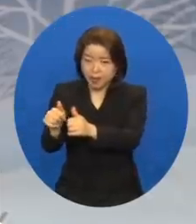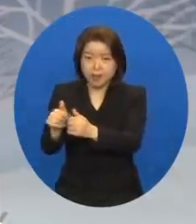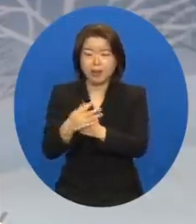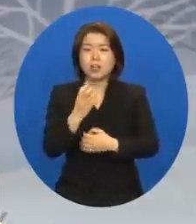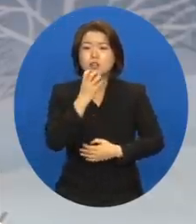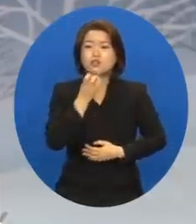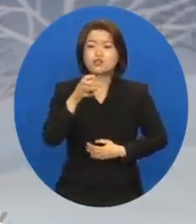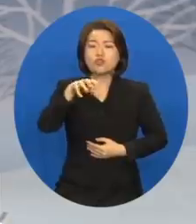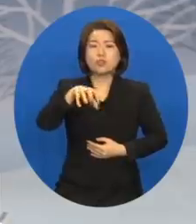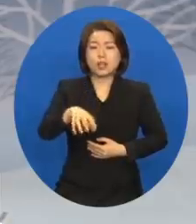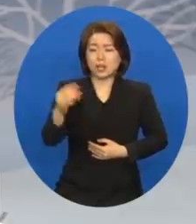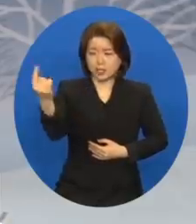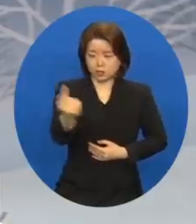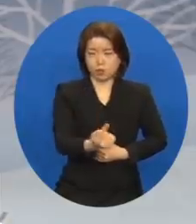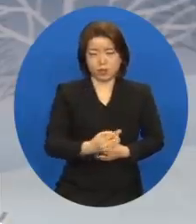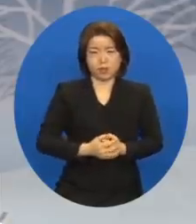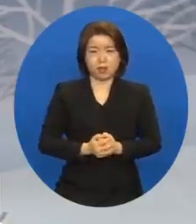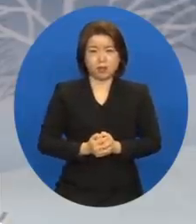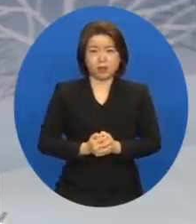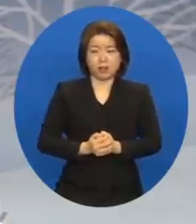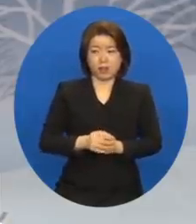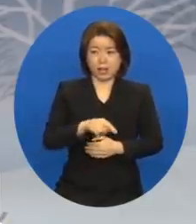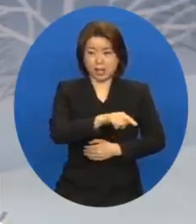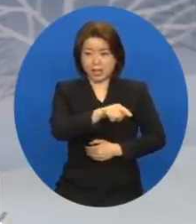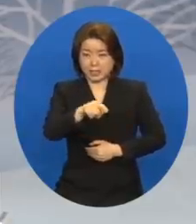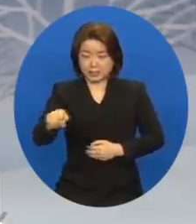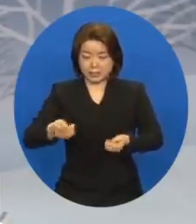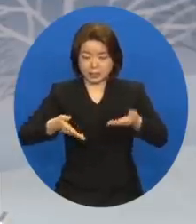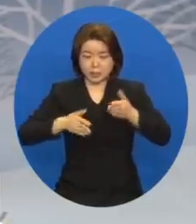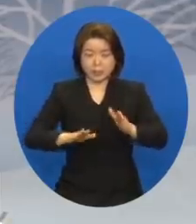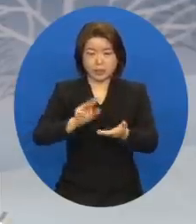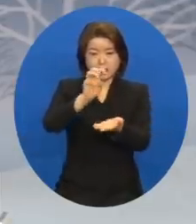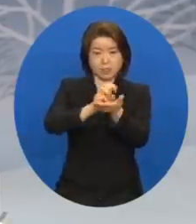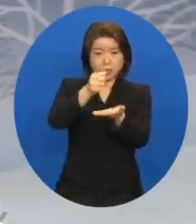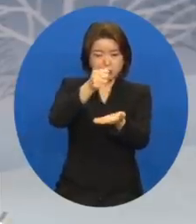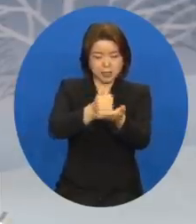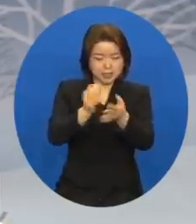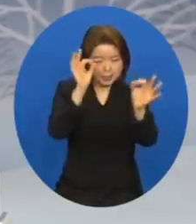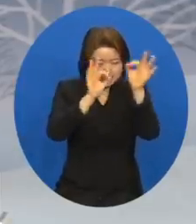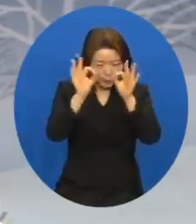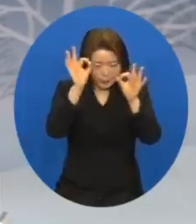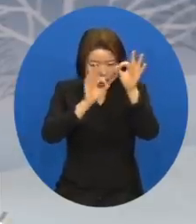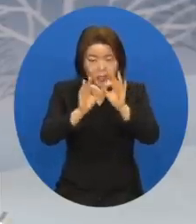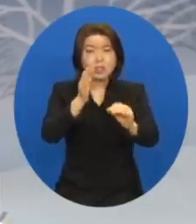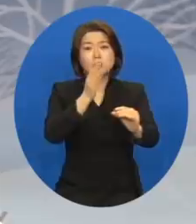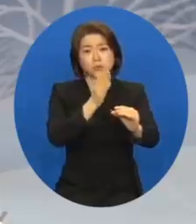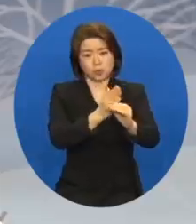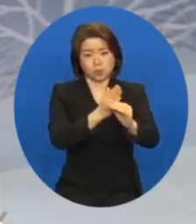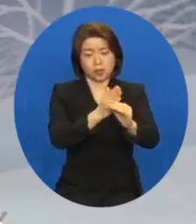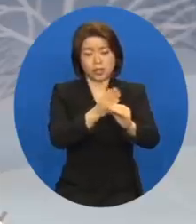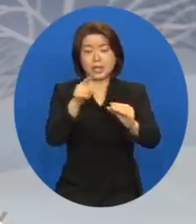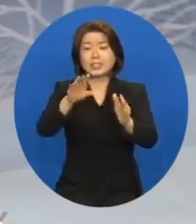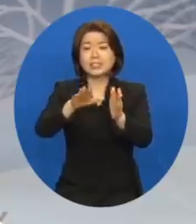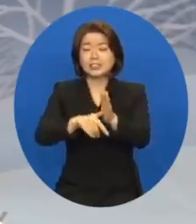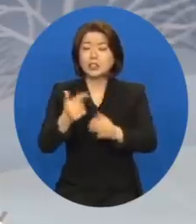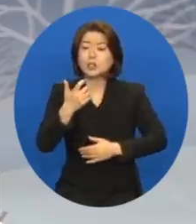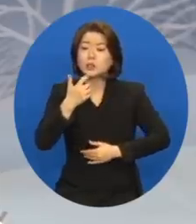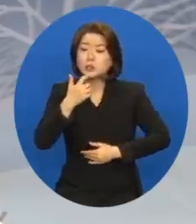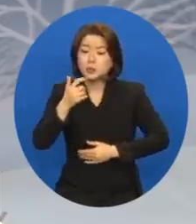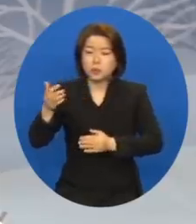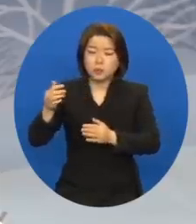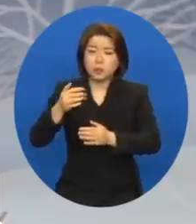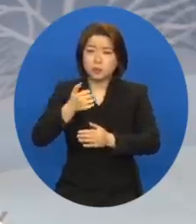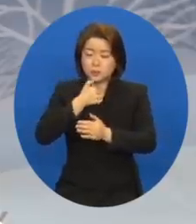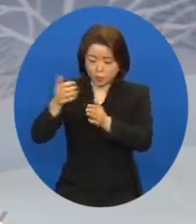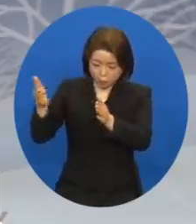오죠. 그들이 태어난 메시아를 찾다가 그때 당시에 로마로부터